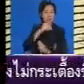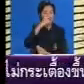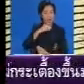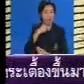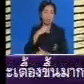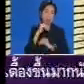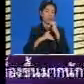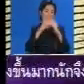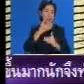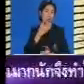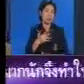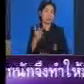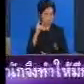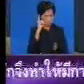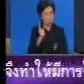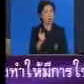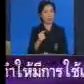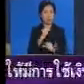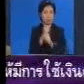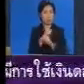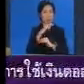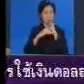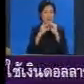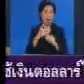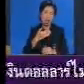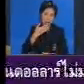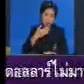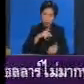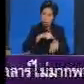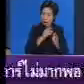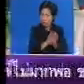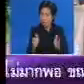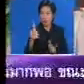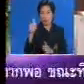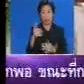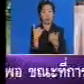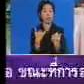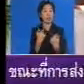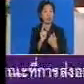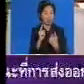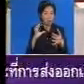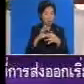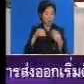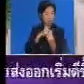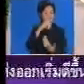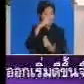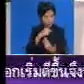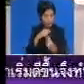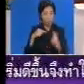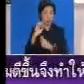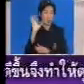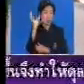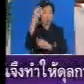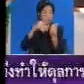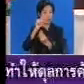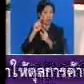จะต้องมีการวางแผนการพัฒนาในระยะยาวครับเป็นการเปิดเผยในงานปาฐกถาเรื่องทิศทางเศรษฐกิจไทยในภาวะเศรษฐกิจโลกวิกฤตของ